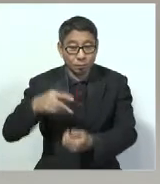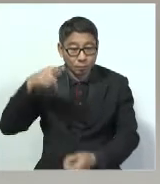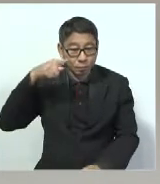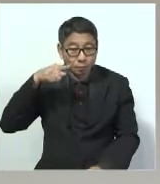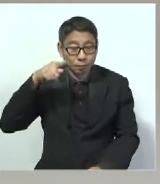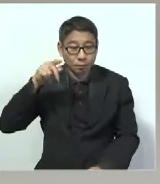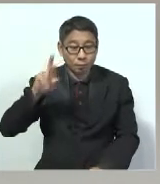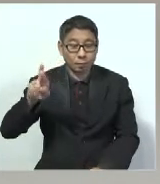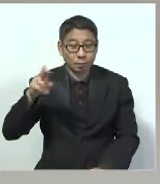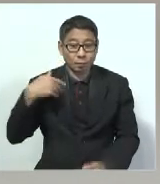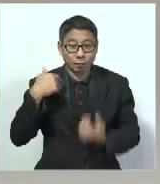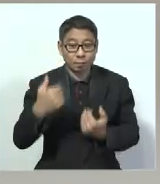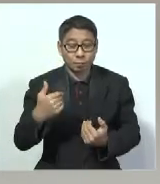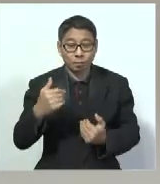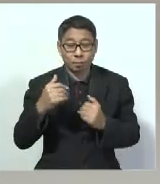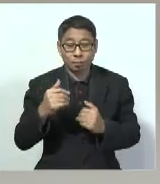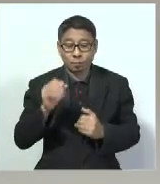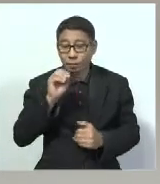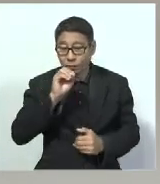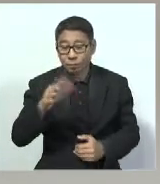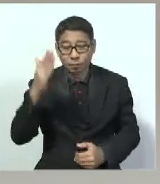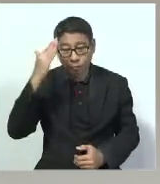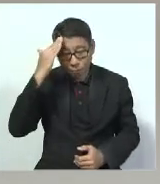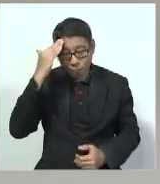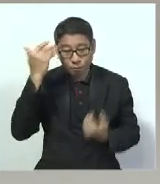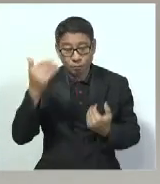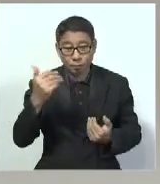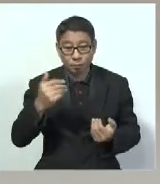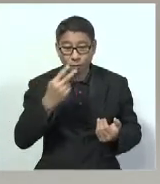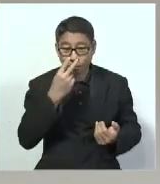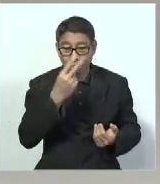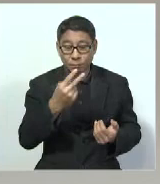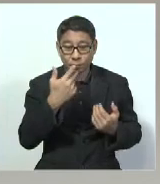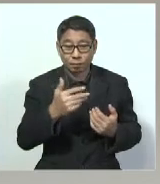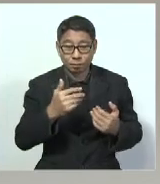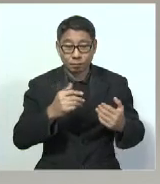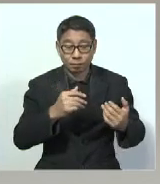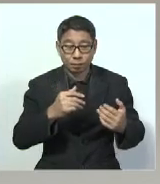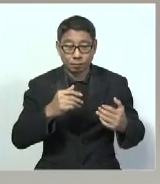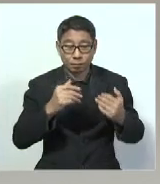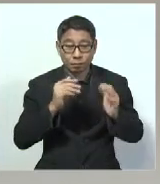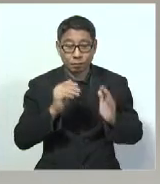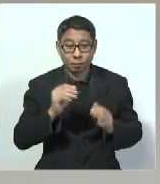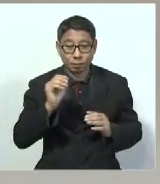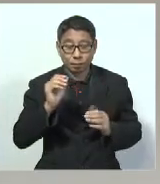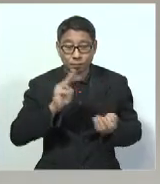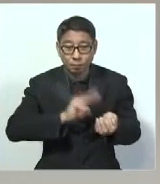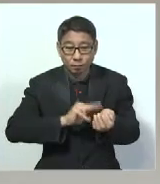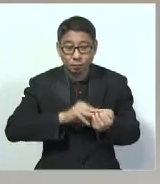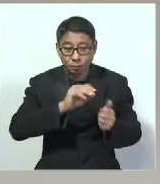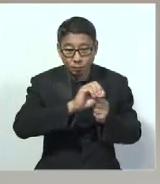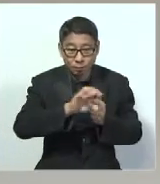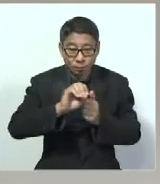คณานุวัฒน์นะคะเพราะแจ้งอาการให้อาจารย์ได้รับทราบแล้วก็สัญญาณชีพอาการแล้วก็อาจารย์ก็ได้แนะนำ